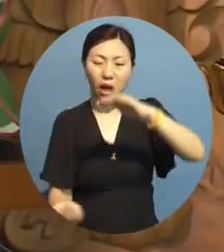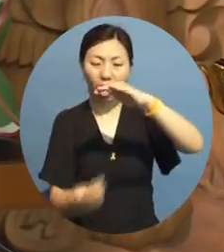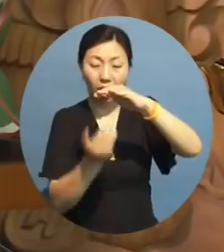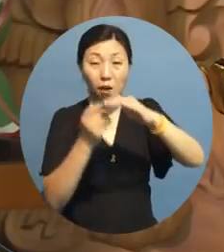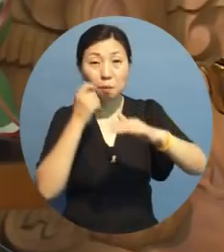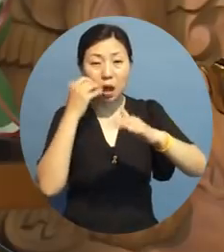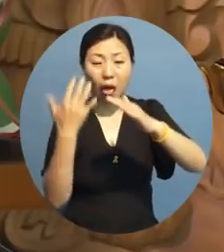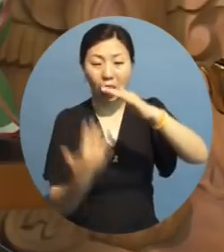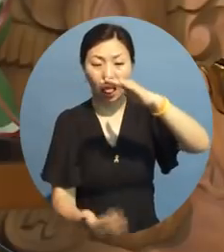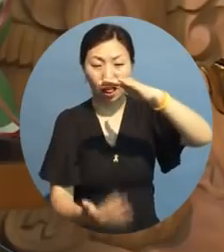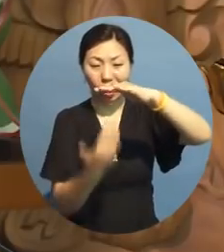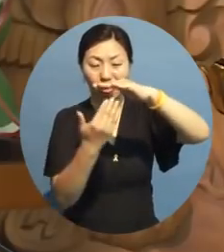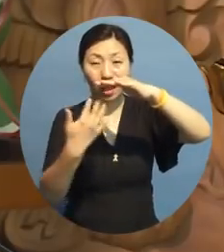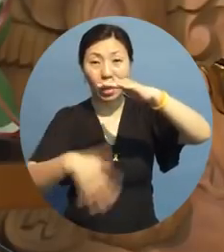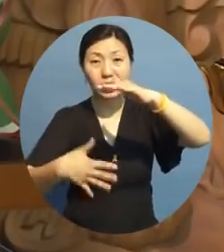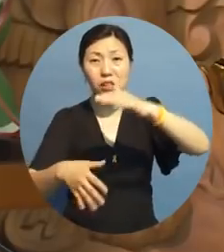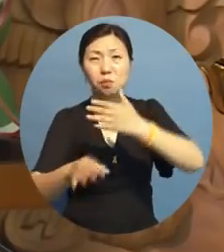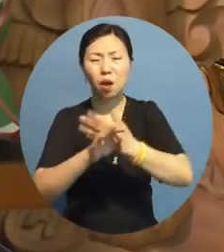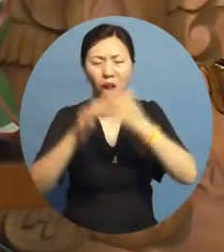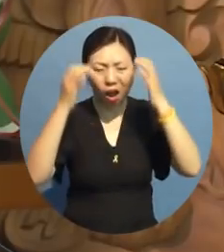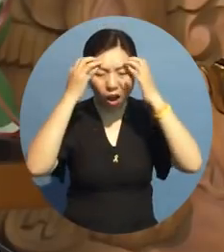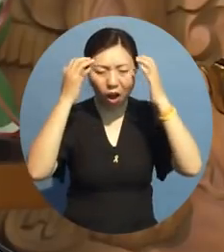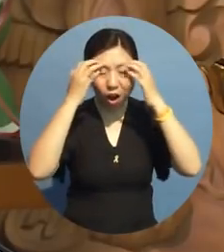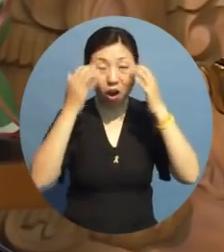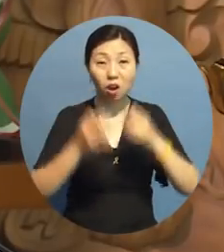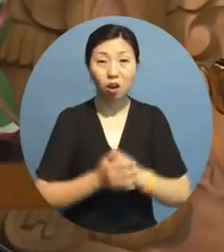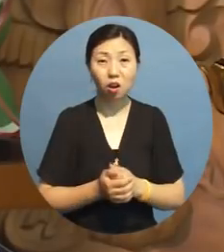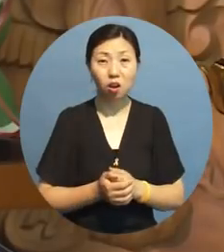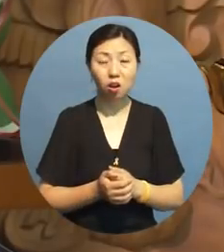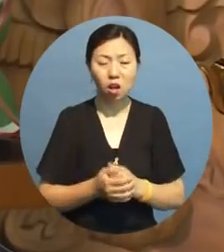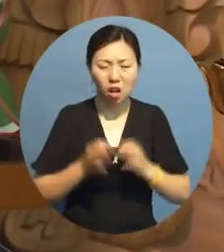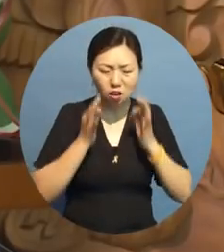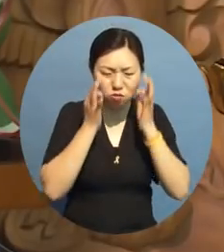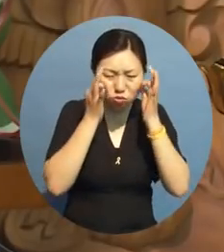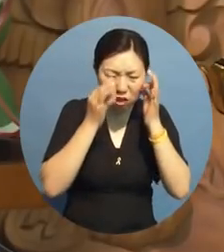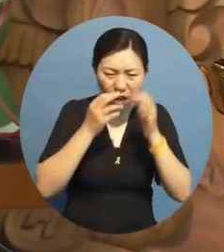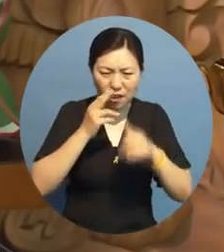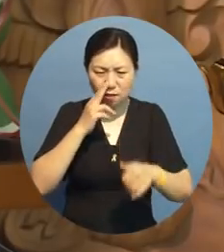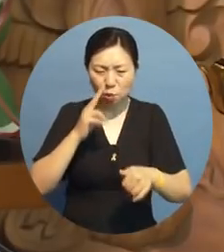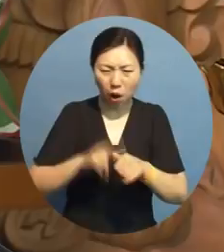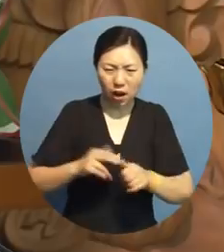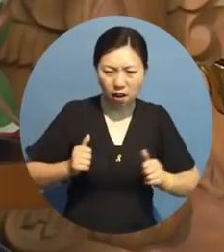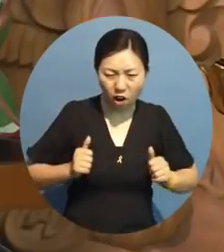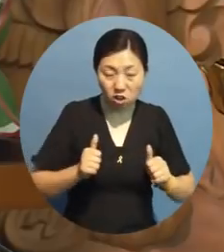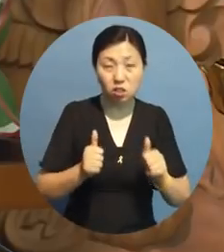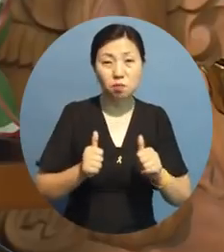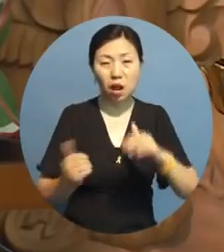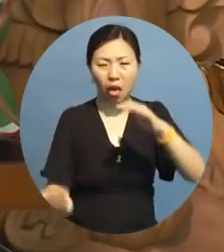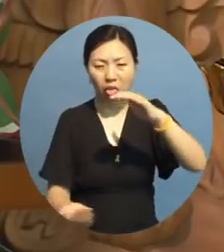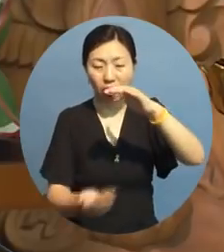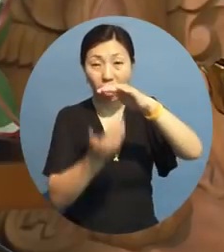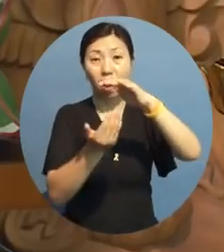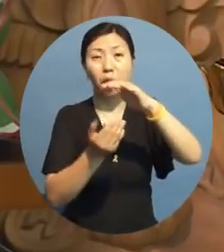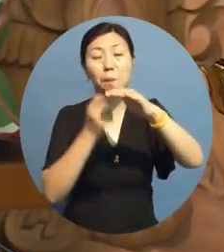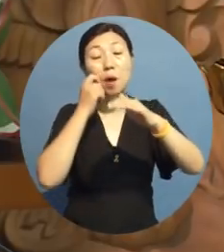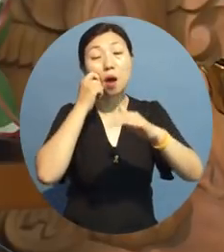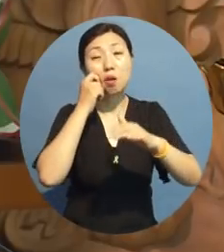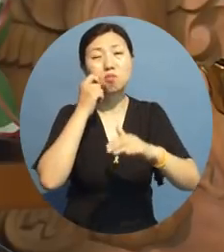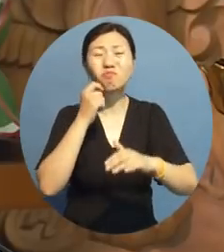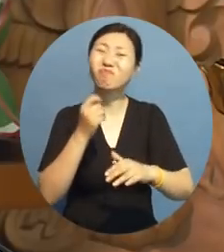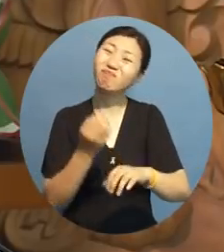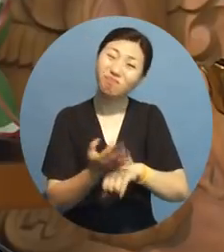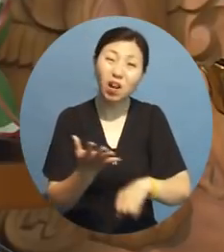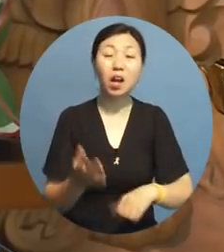거 아니야. 근데 했는데 안 이루어지니까, 뭐안 이루어지면 그만이지, 뭐. 이렇게